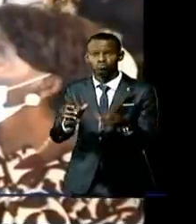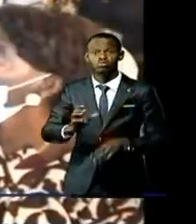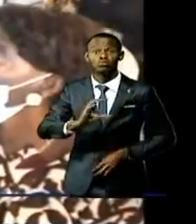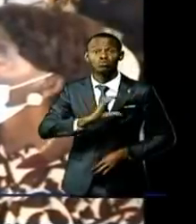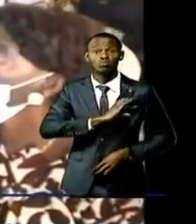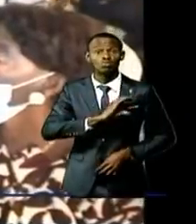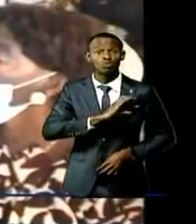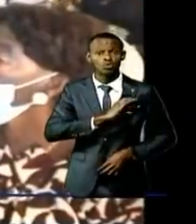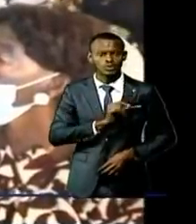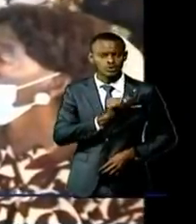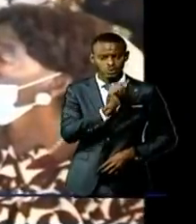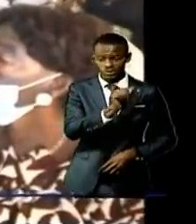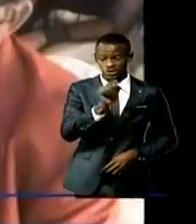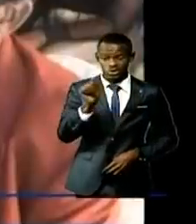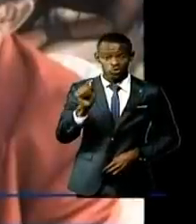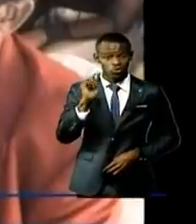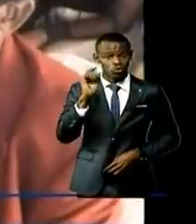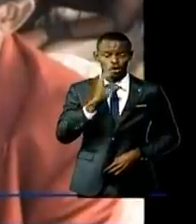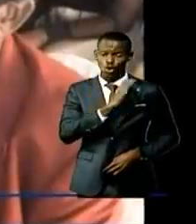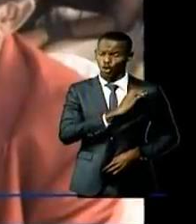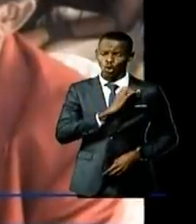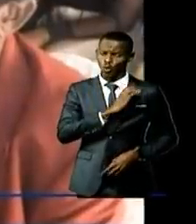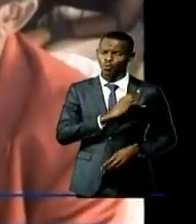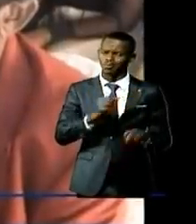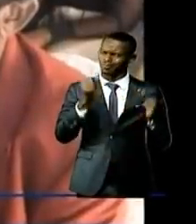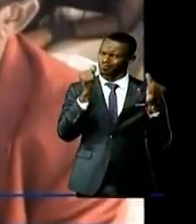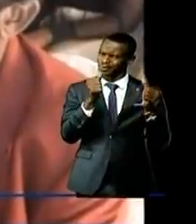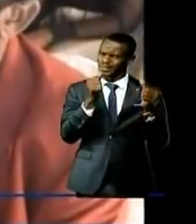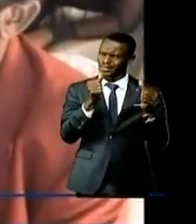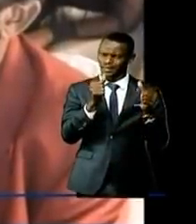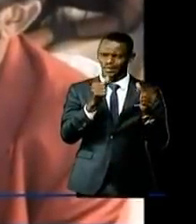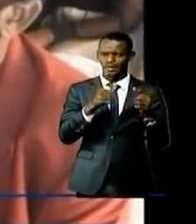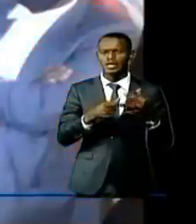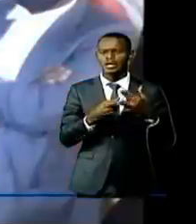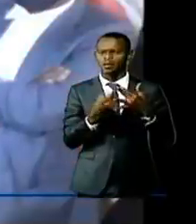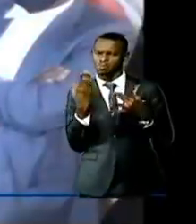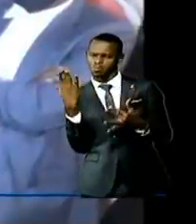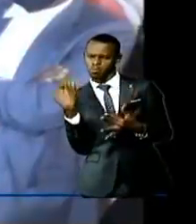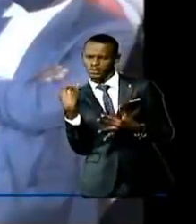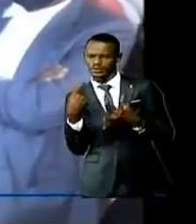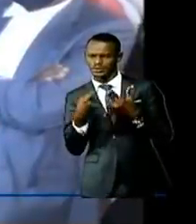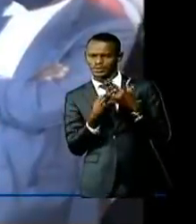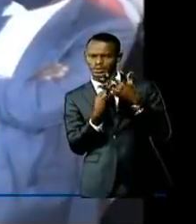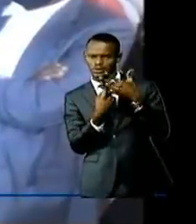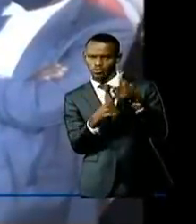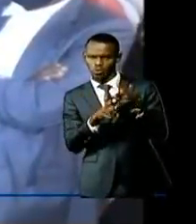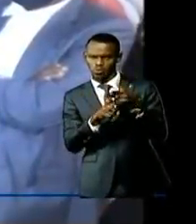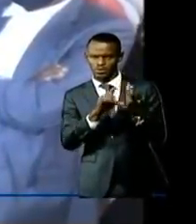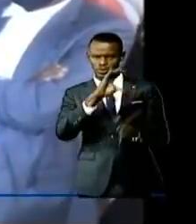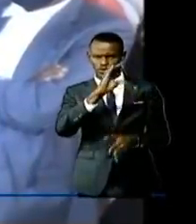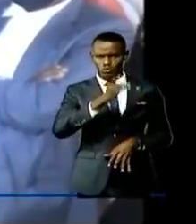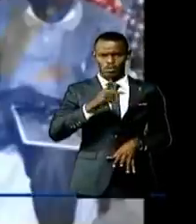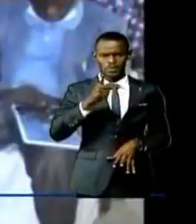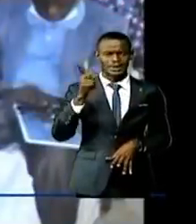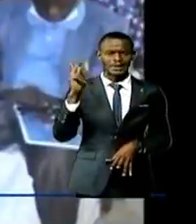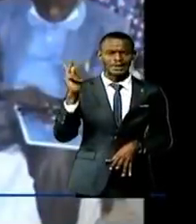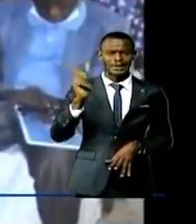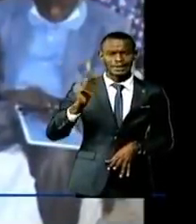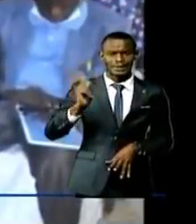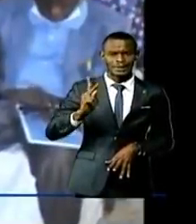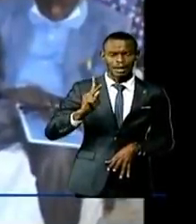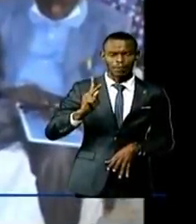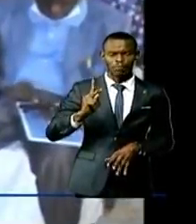l'administration de proximité. Après les communes de Kintambo et Ngaliema, c'est aux bourgmestres et aux chefs de quartier de